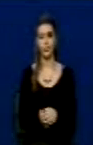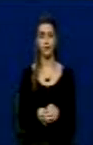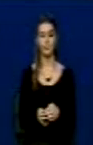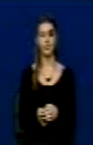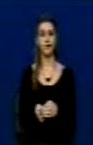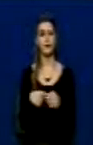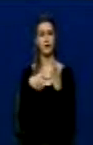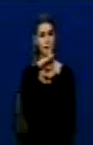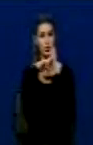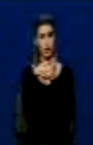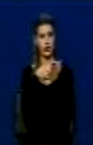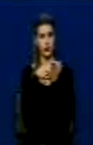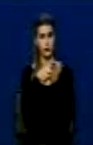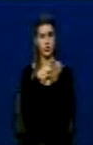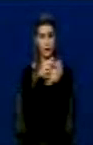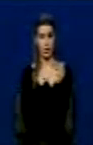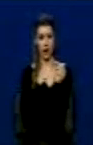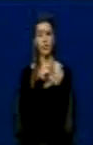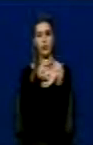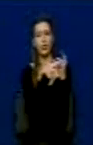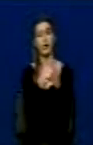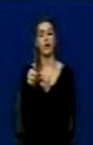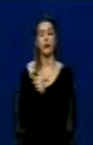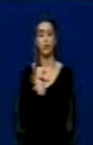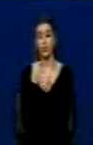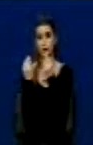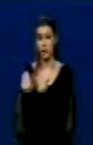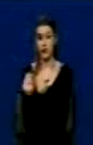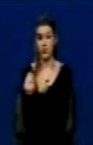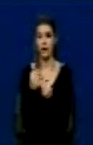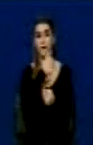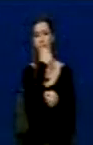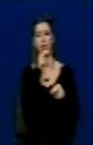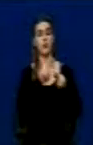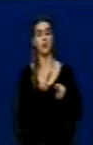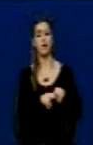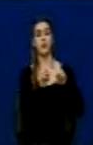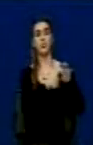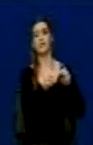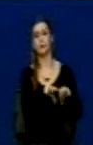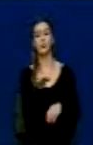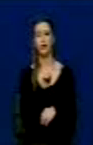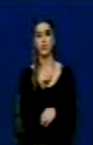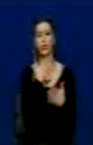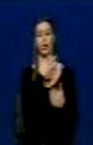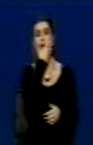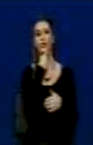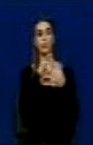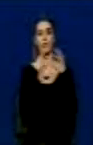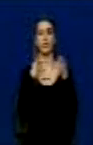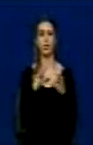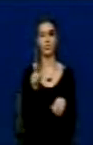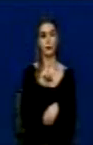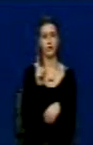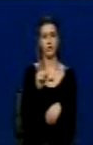ligji qëndron në zbatueshmërinë dhe efektivitetin e tij, dhe jo vetëm në aktin e miratimit apo në bukurinë e gjuhës